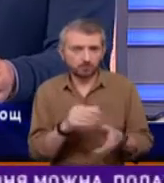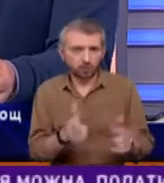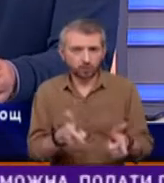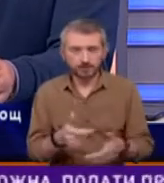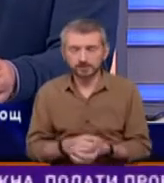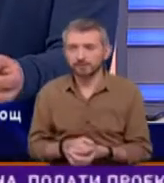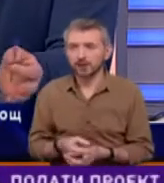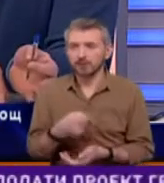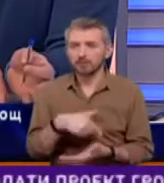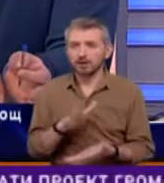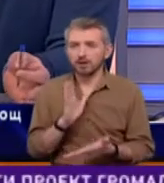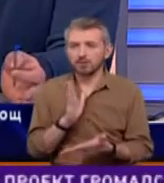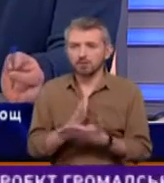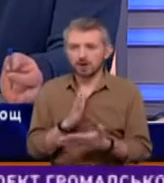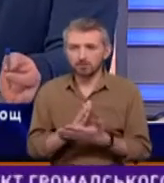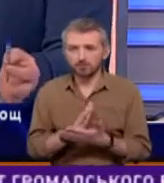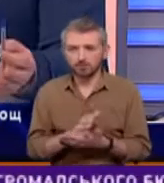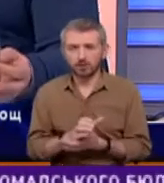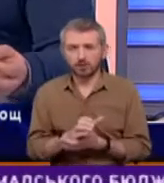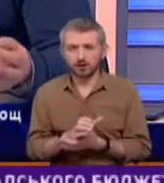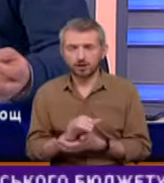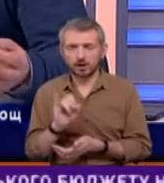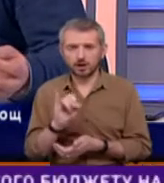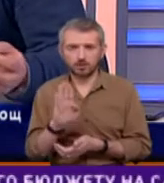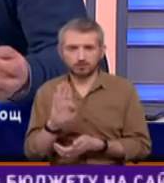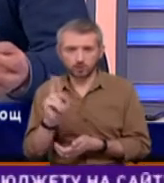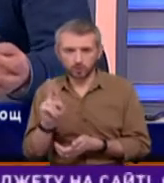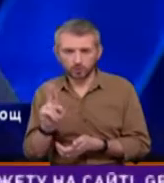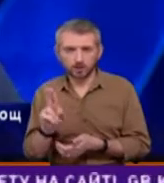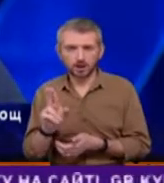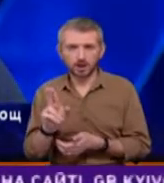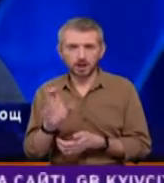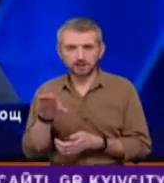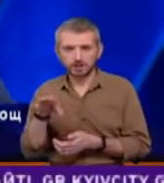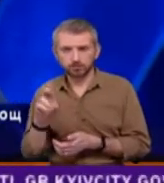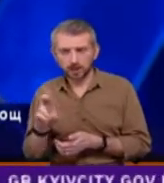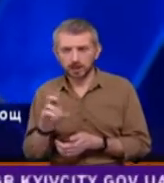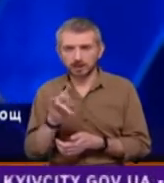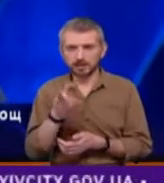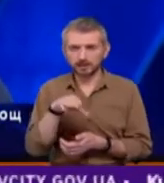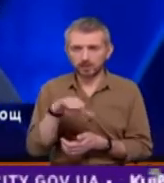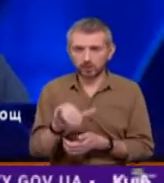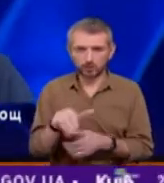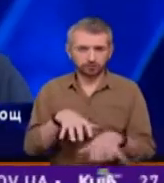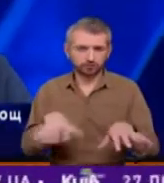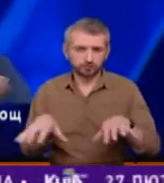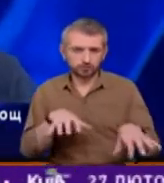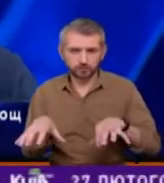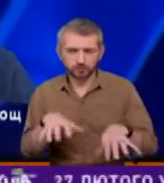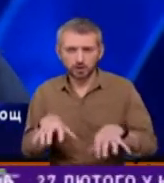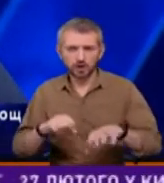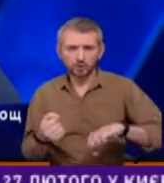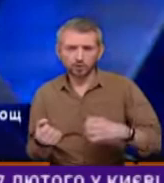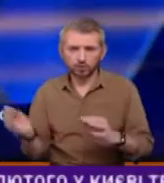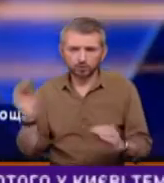Ми маємо ABU, ми маємо Суспільне, ми маємо СТБ, ми маємо практично гру на перстки. От нас реально всіх розвалив на перстки, тому що один на одного